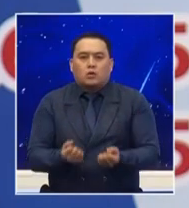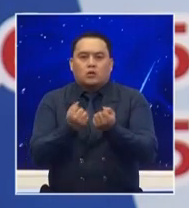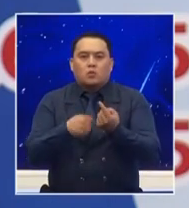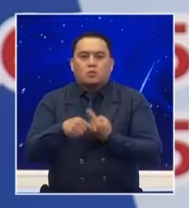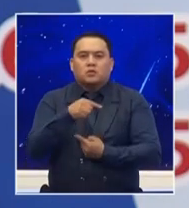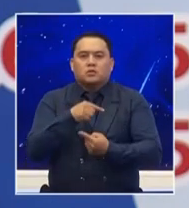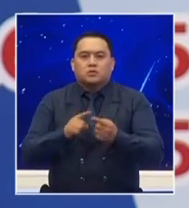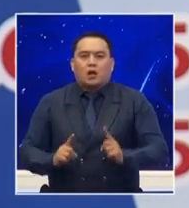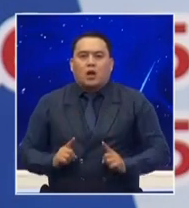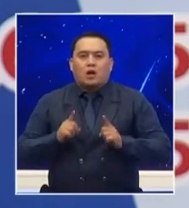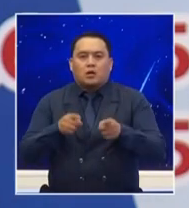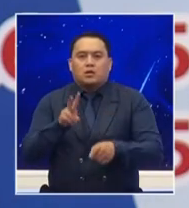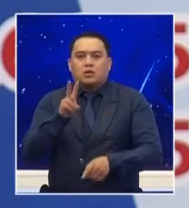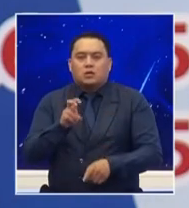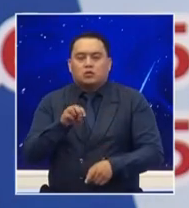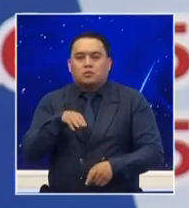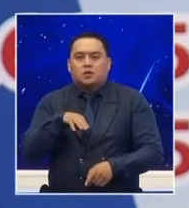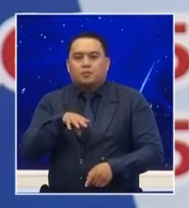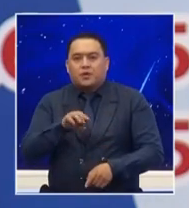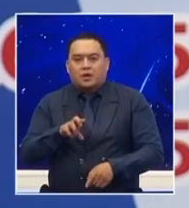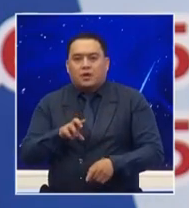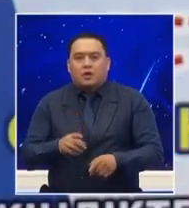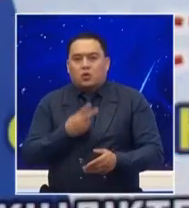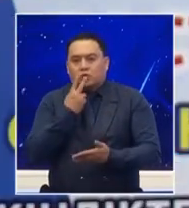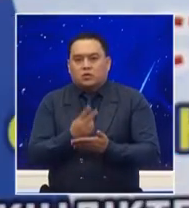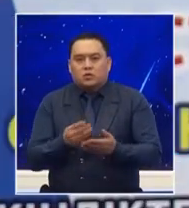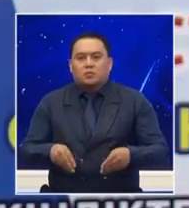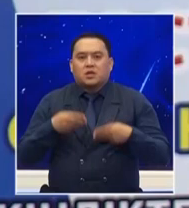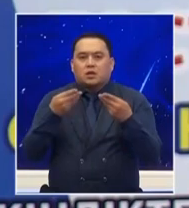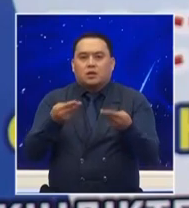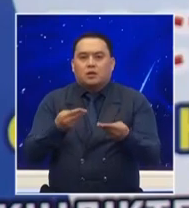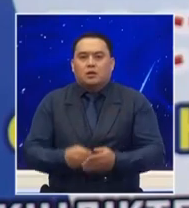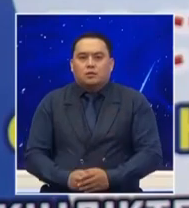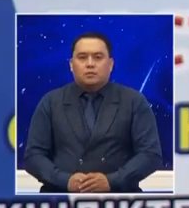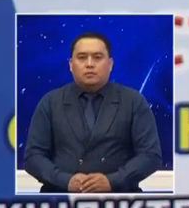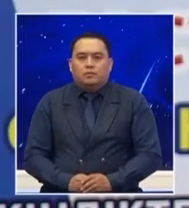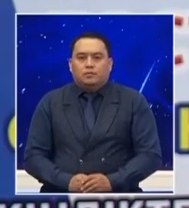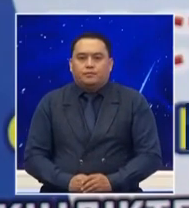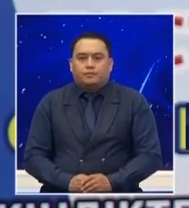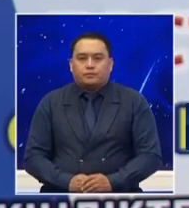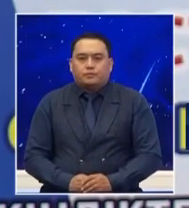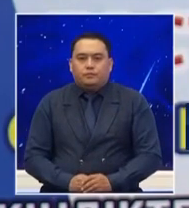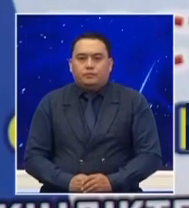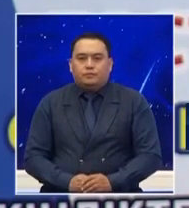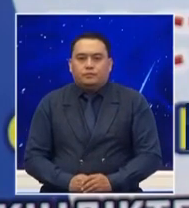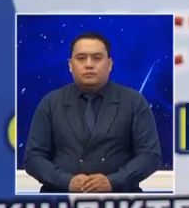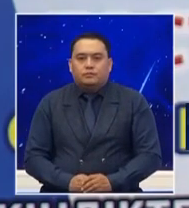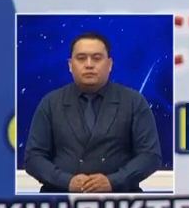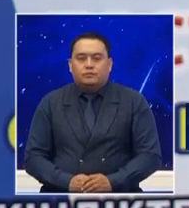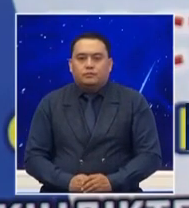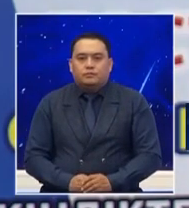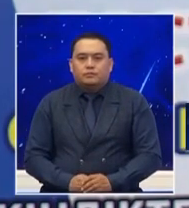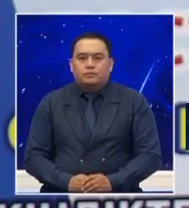Кәсіпкерлікке енді кіріскенге 200 айлық есептік көрсеткіш беріледі. Өзіміз бизнес план құрып,